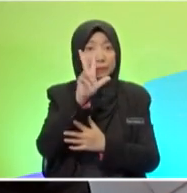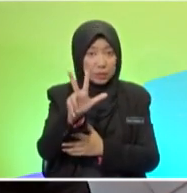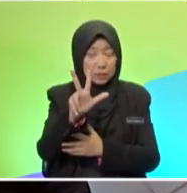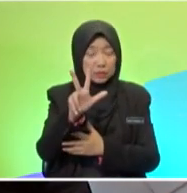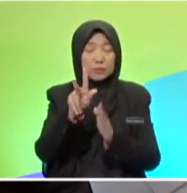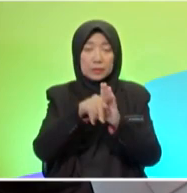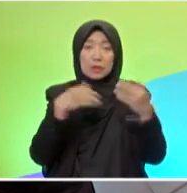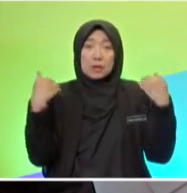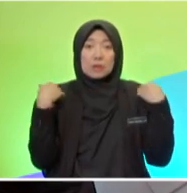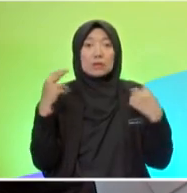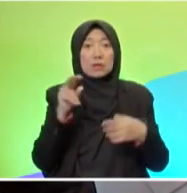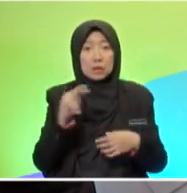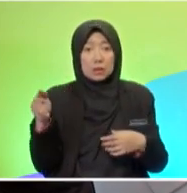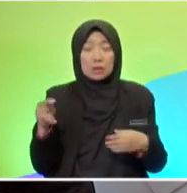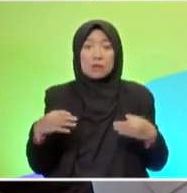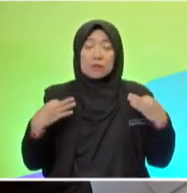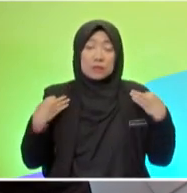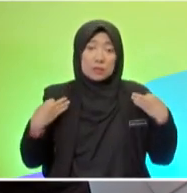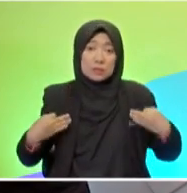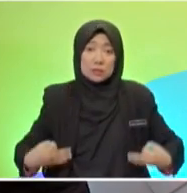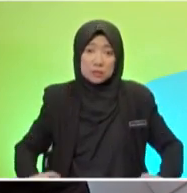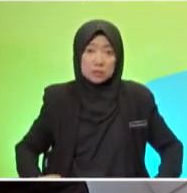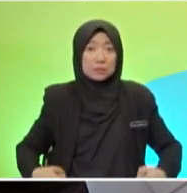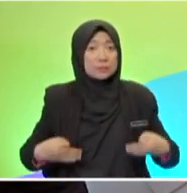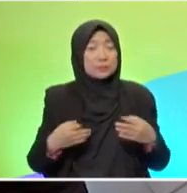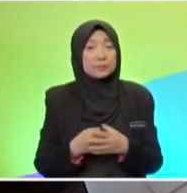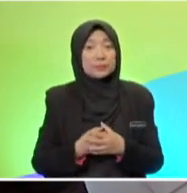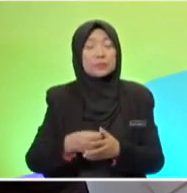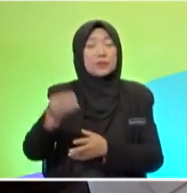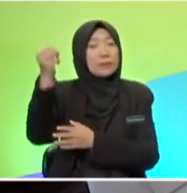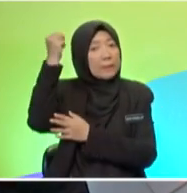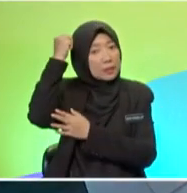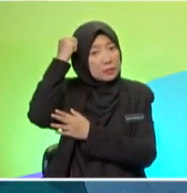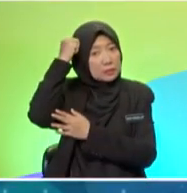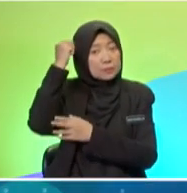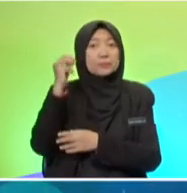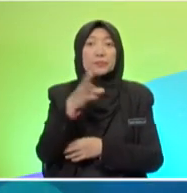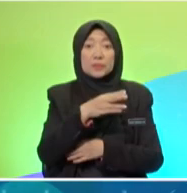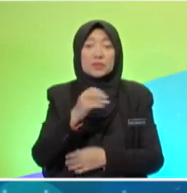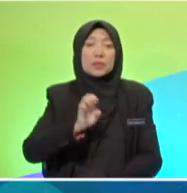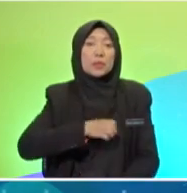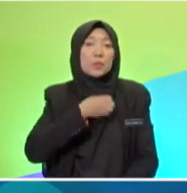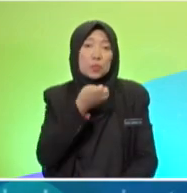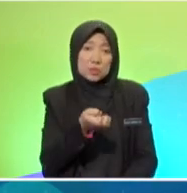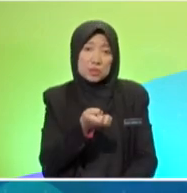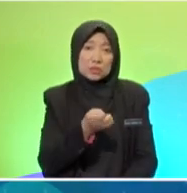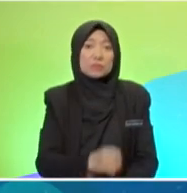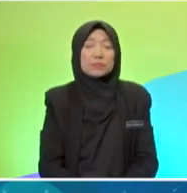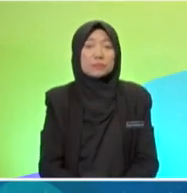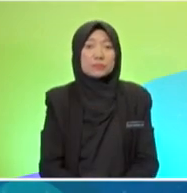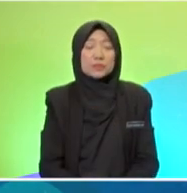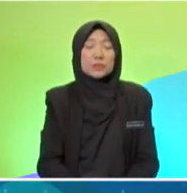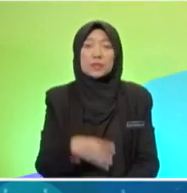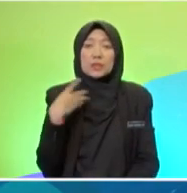pertama dari segi fisika yang kedua dari segi Menteng dan yang ketiga dari segi emosi ya kita